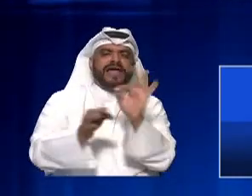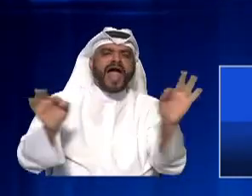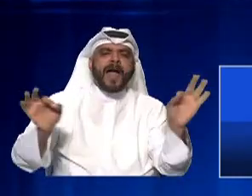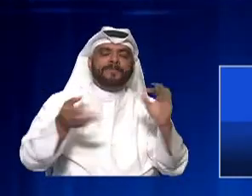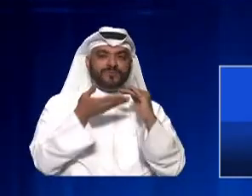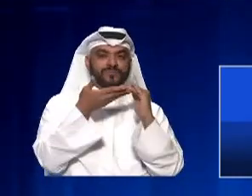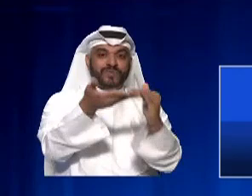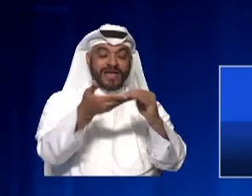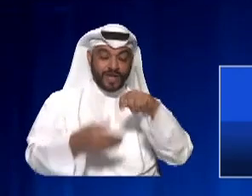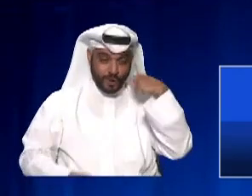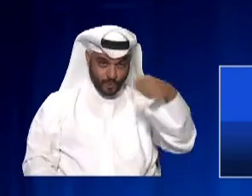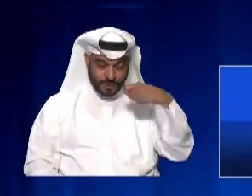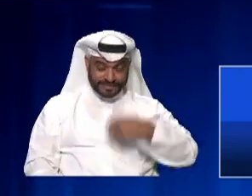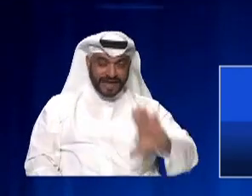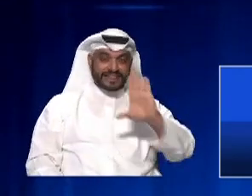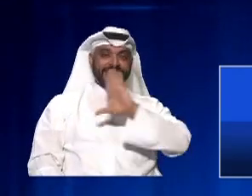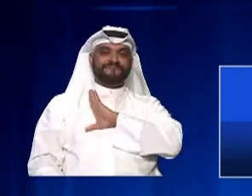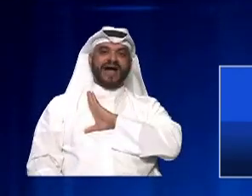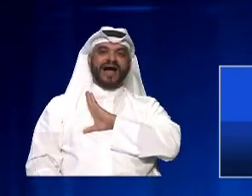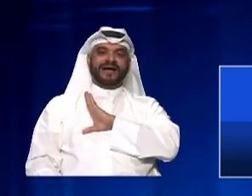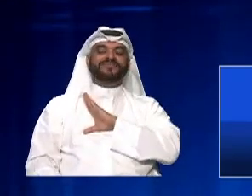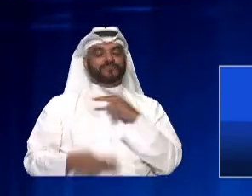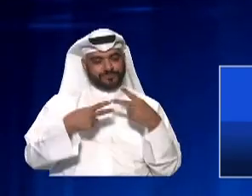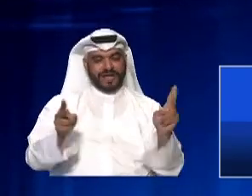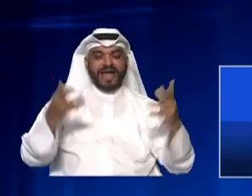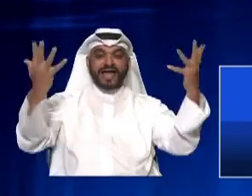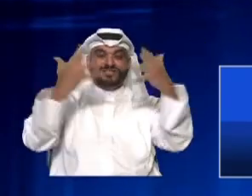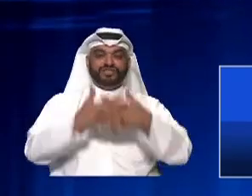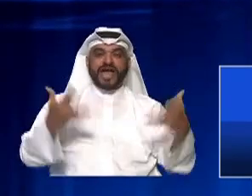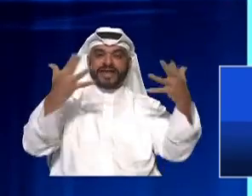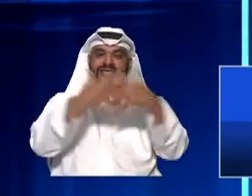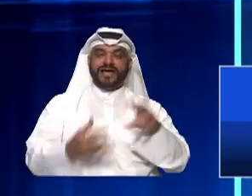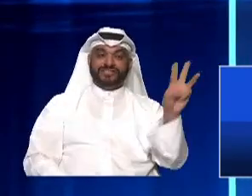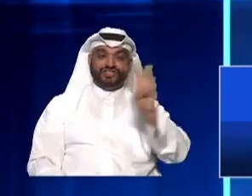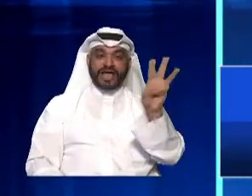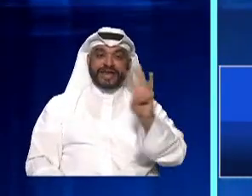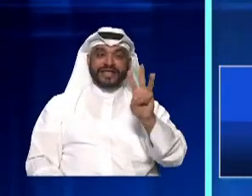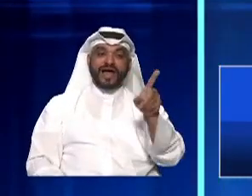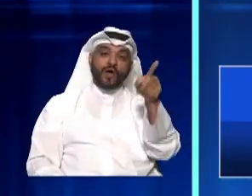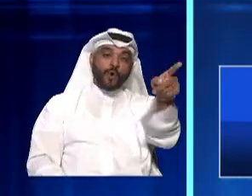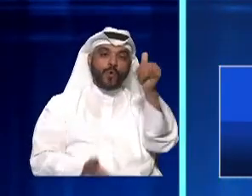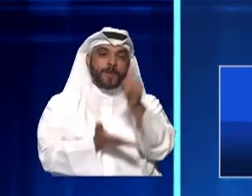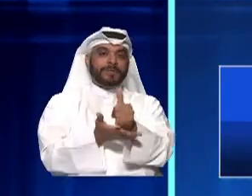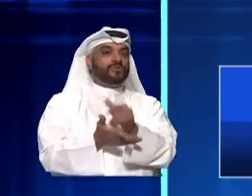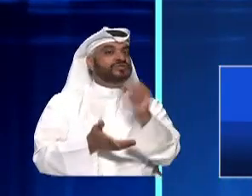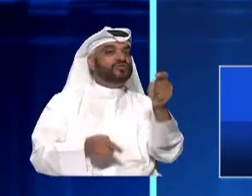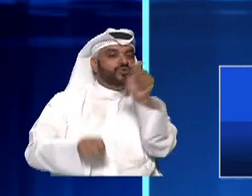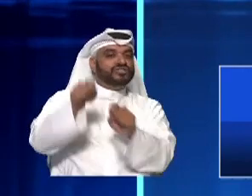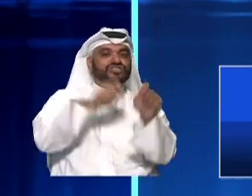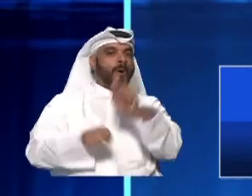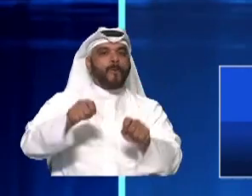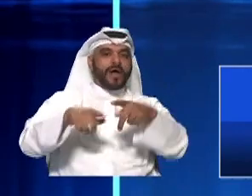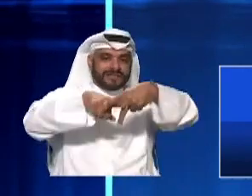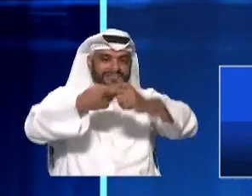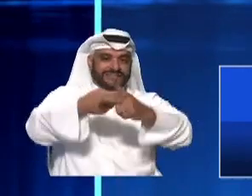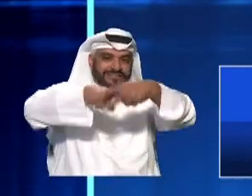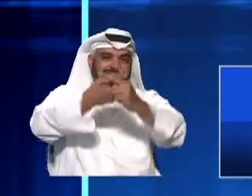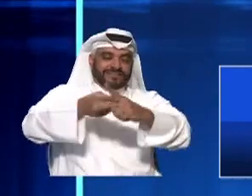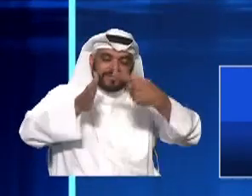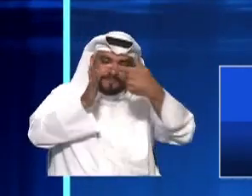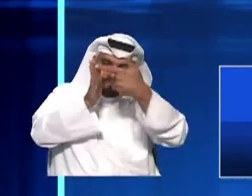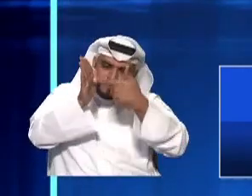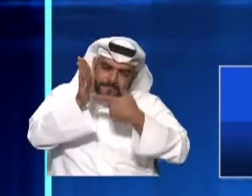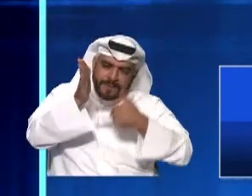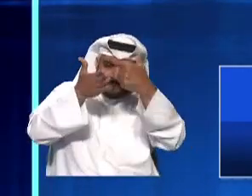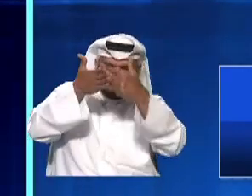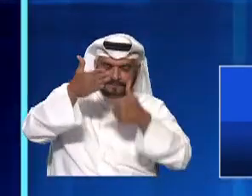لصالح وزارة الدفاع. وقالت الشركة خلال بيان لها نشر على موقع بورصة الكويت إن مدة العقد